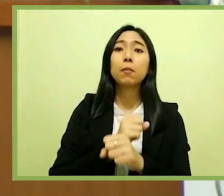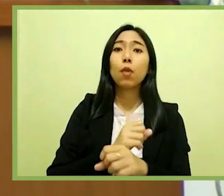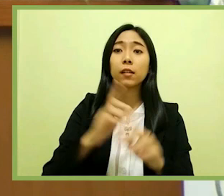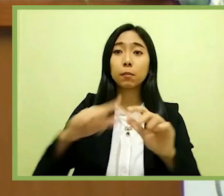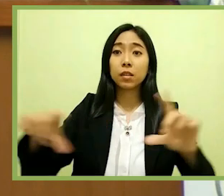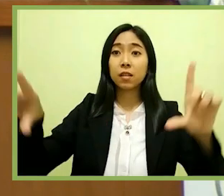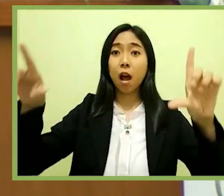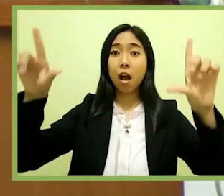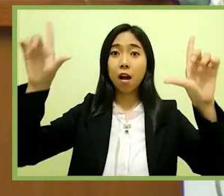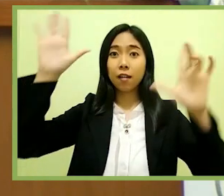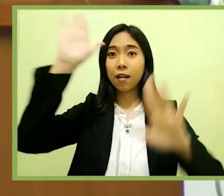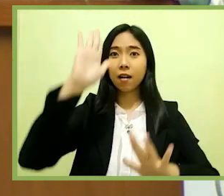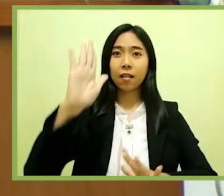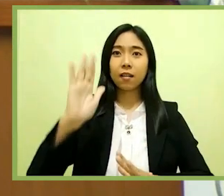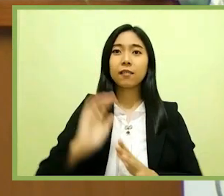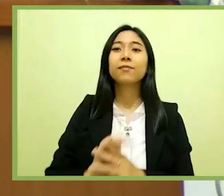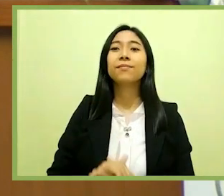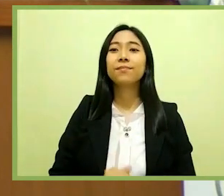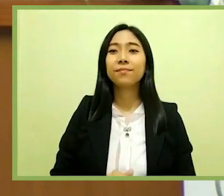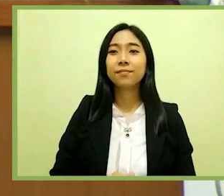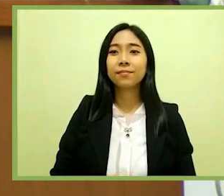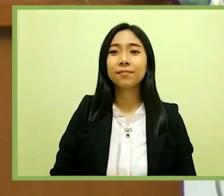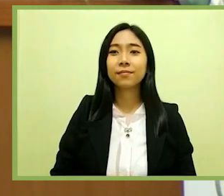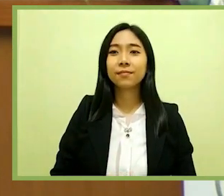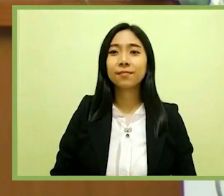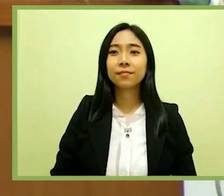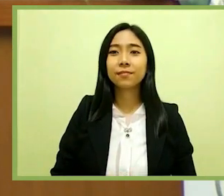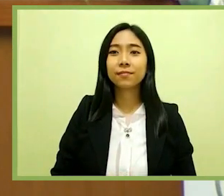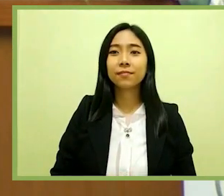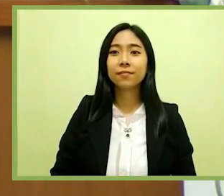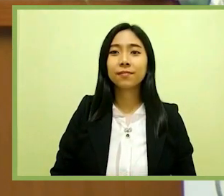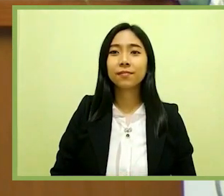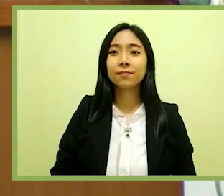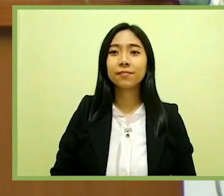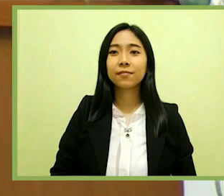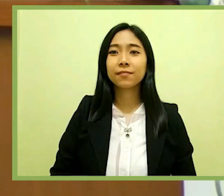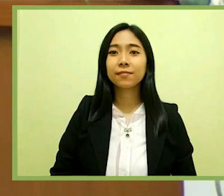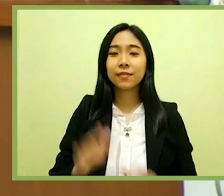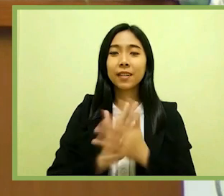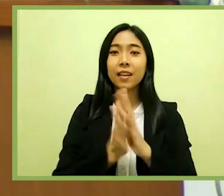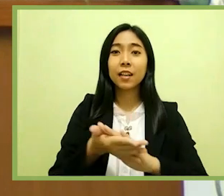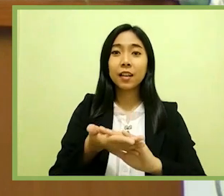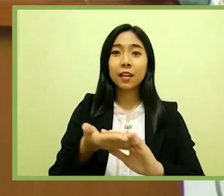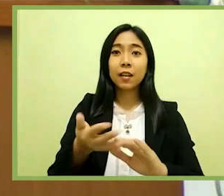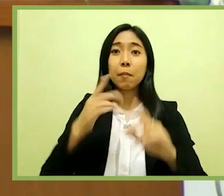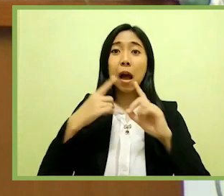besar yang dilakukan oleh Allah. Nah, mengenai bahasanya